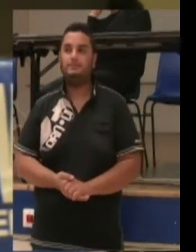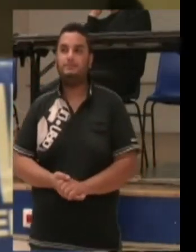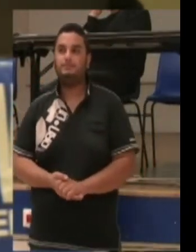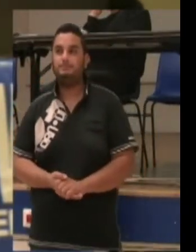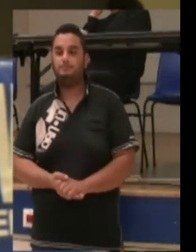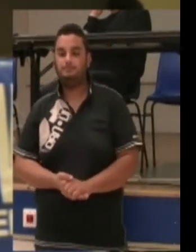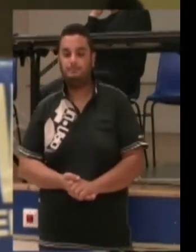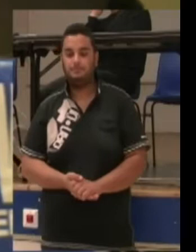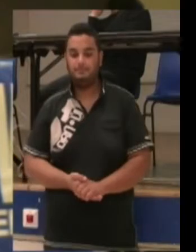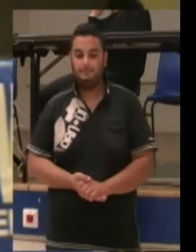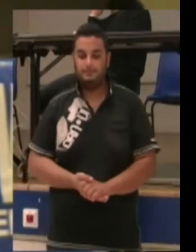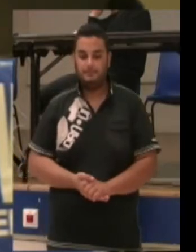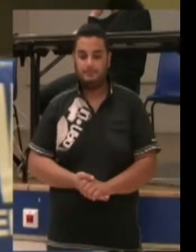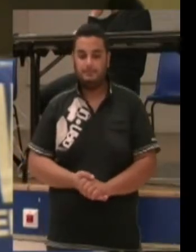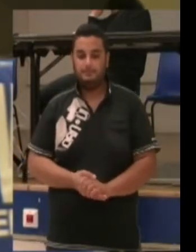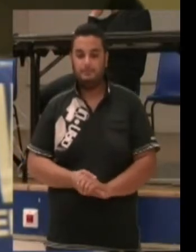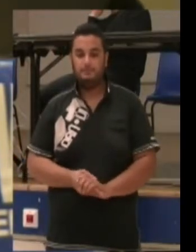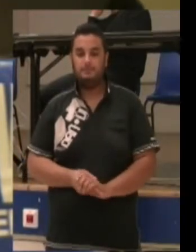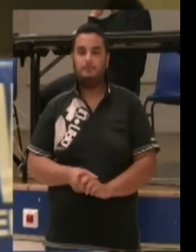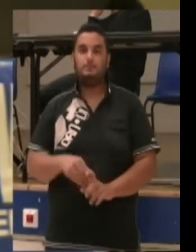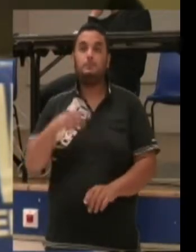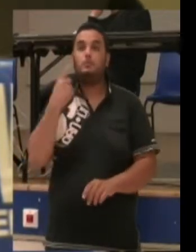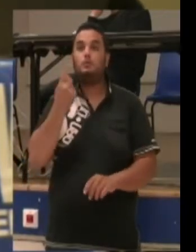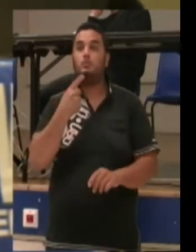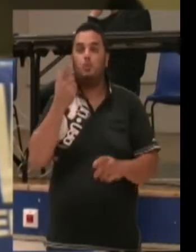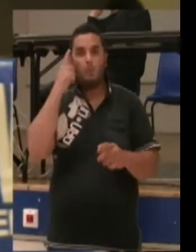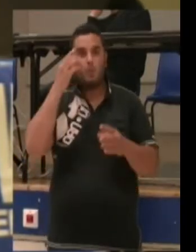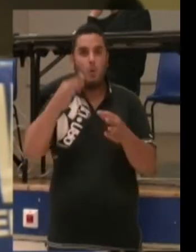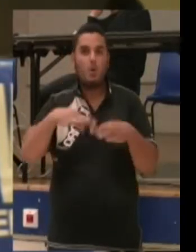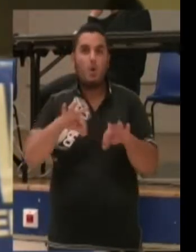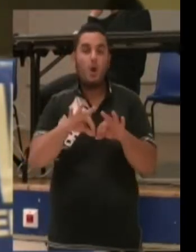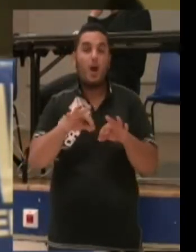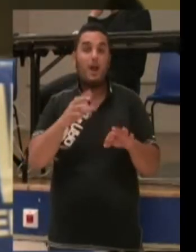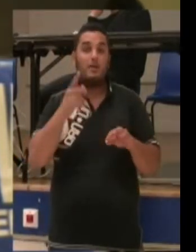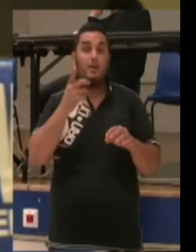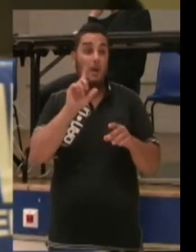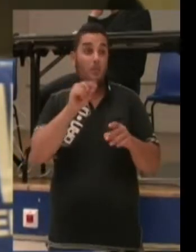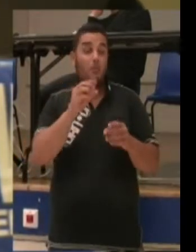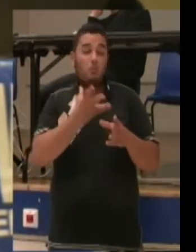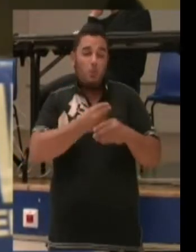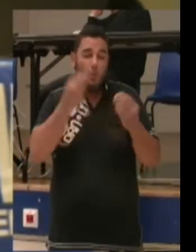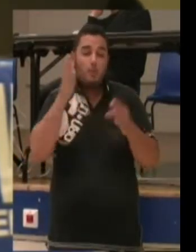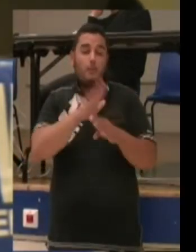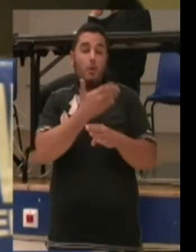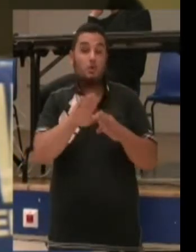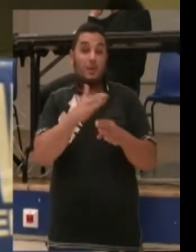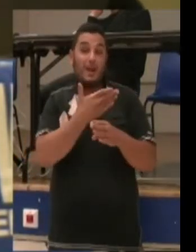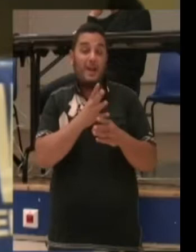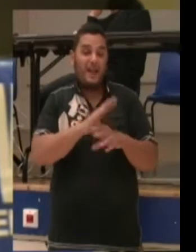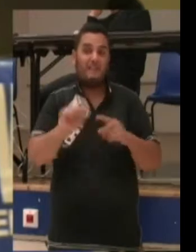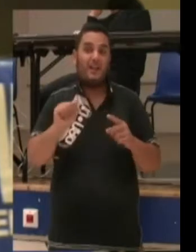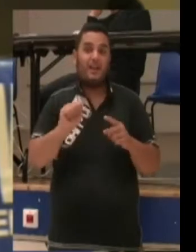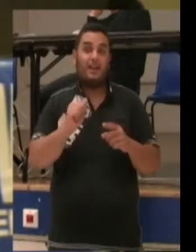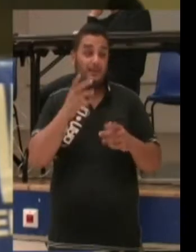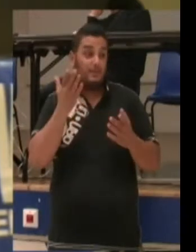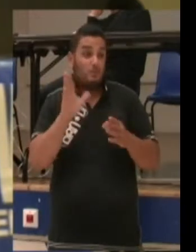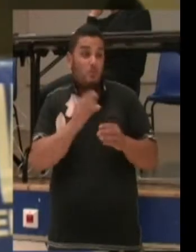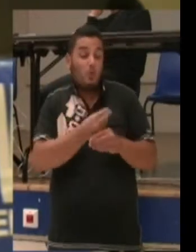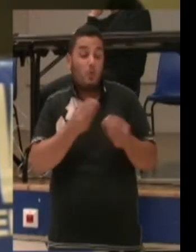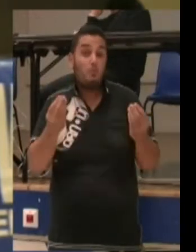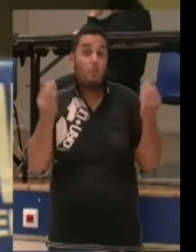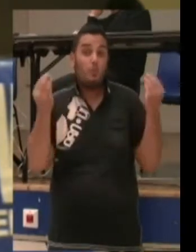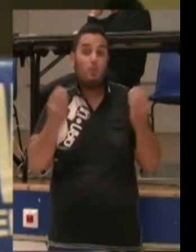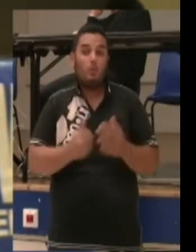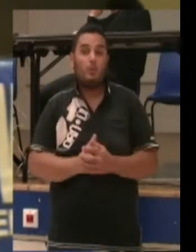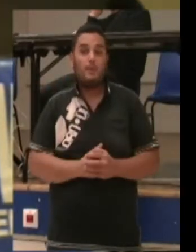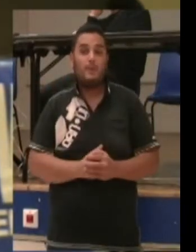Ça serait plutôt, toujours pour ce local, on a vraiment un énorme projet derrière. C'est mettre en place une section